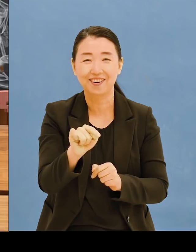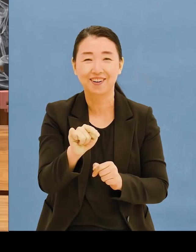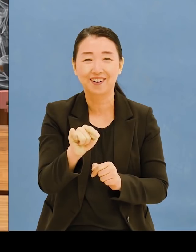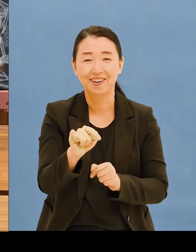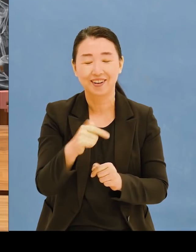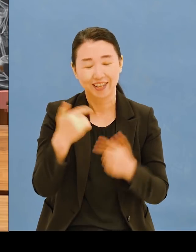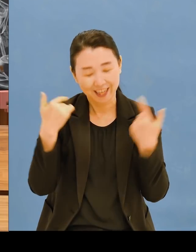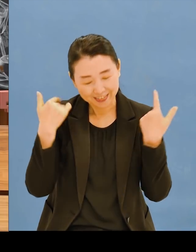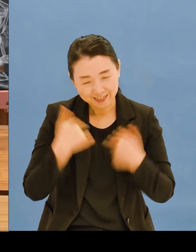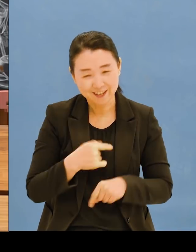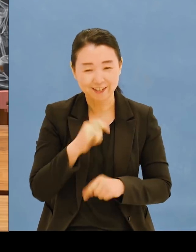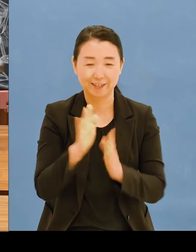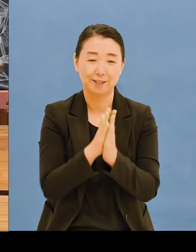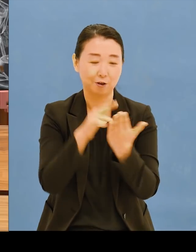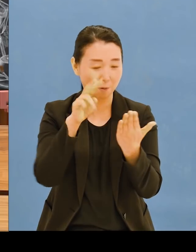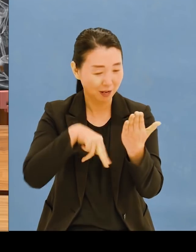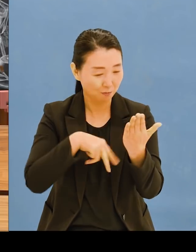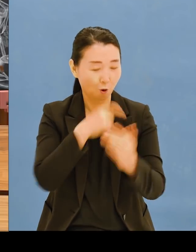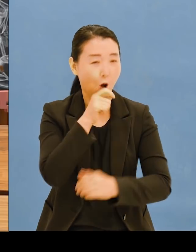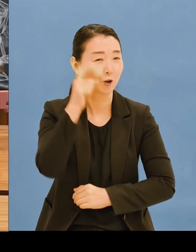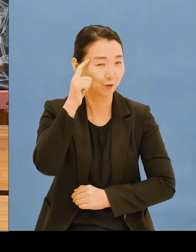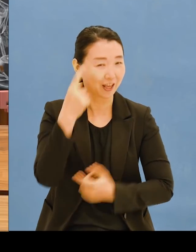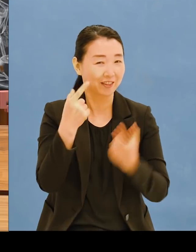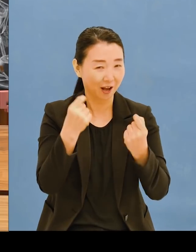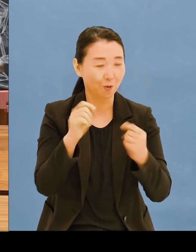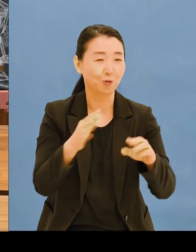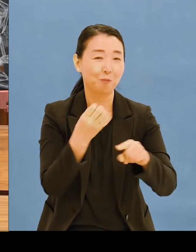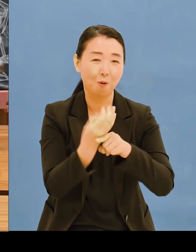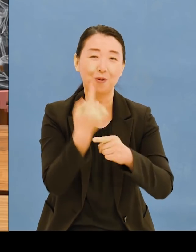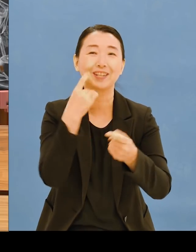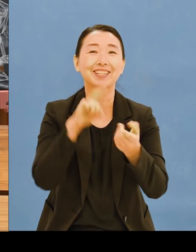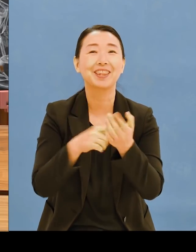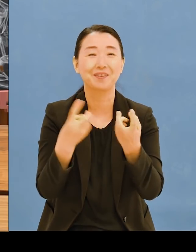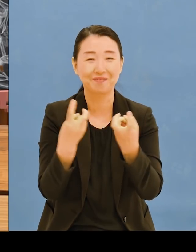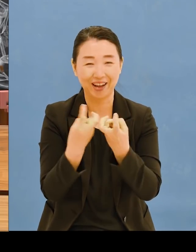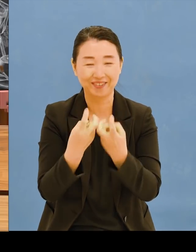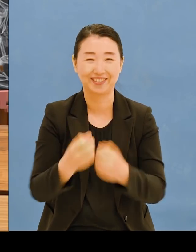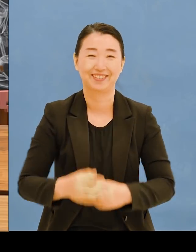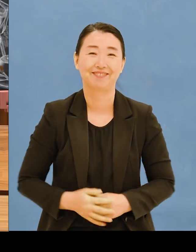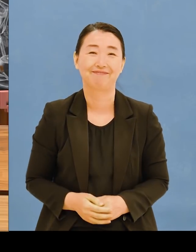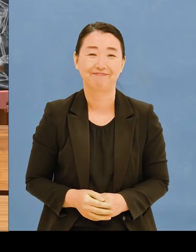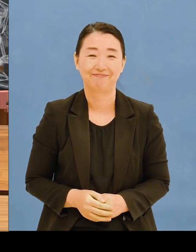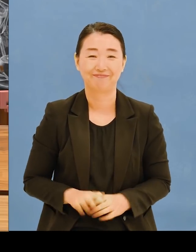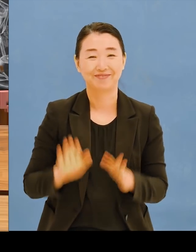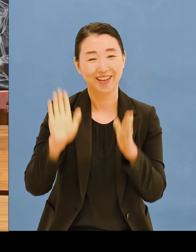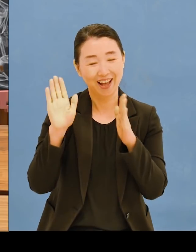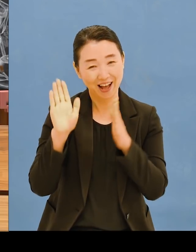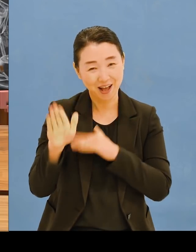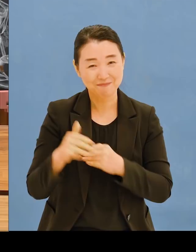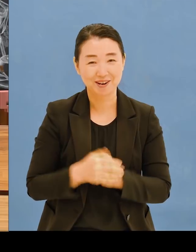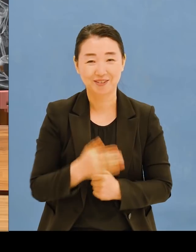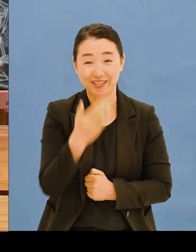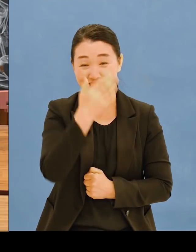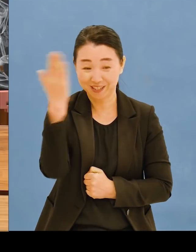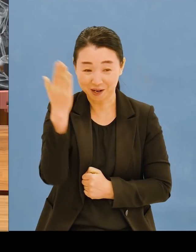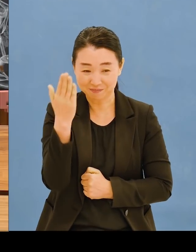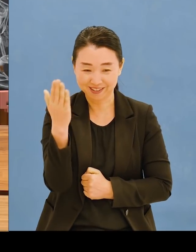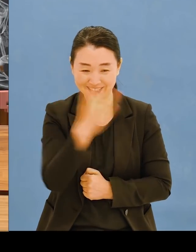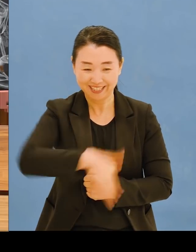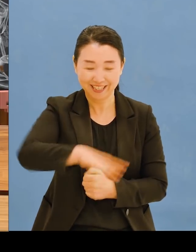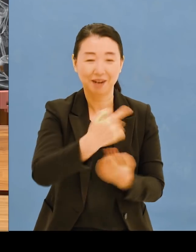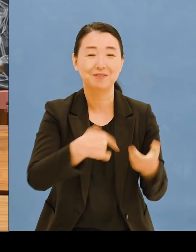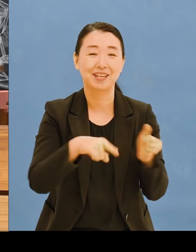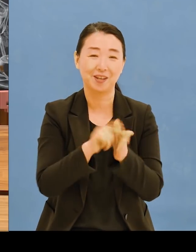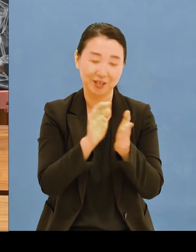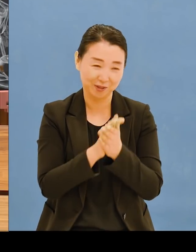바로 우리가 늘 큐티하고 오늘 말씀해 주신 방법대로 보물을 찾는 방법이 아닌가 네, 이런 생각이 들었습니다. 앞으로도 우리 많은 젊은 세대들을